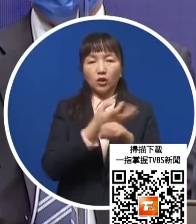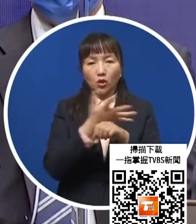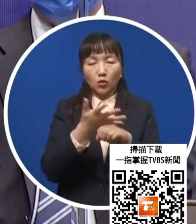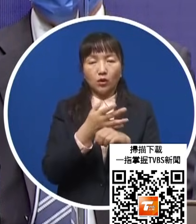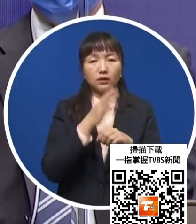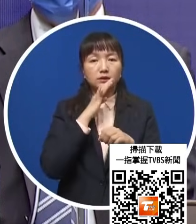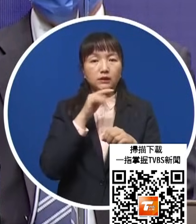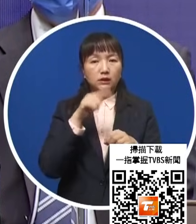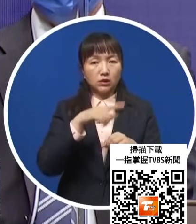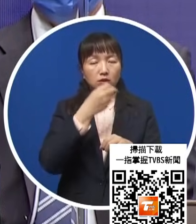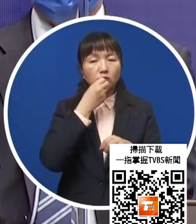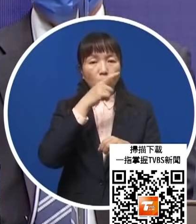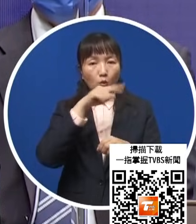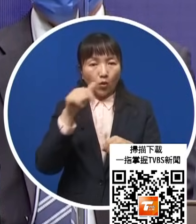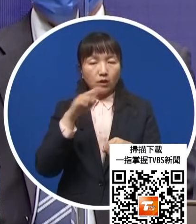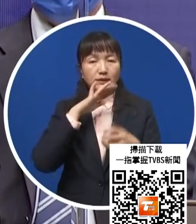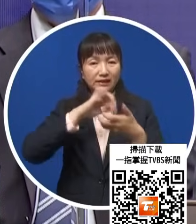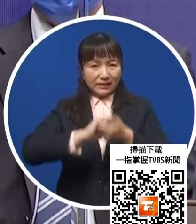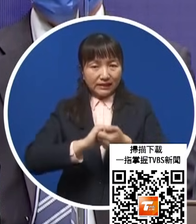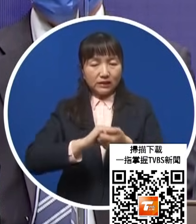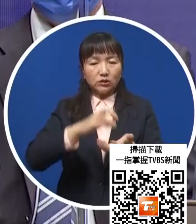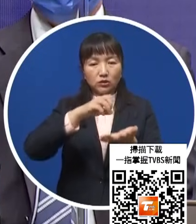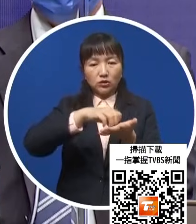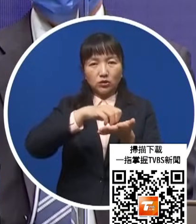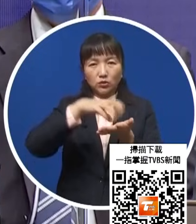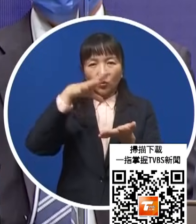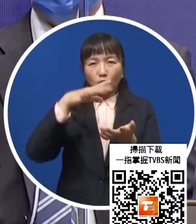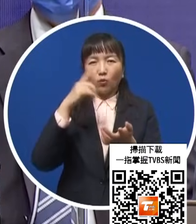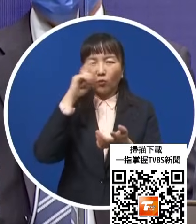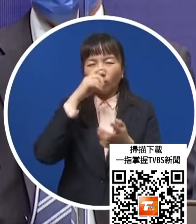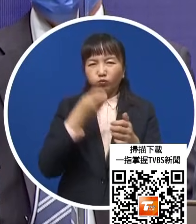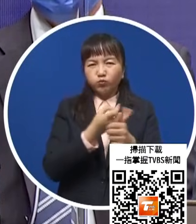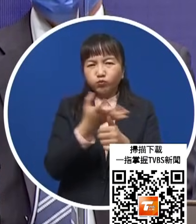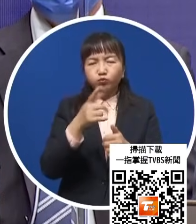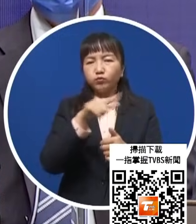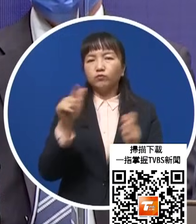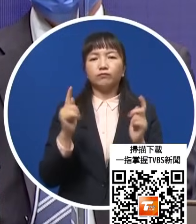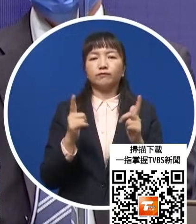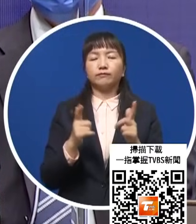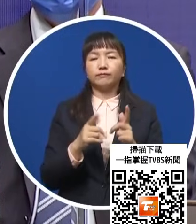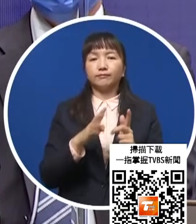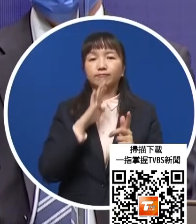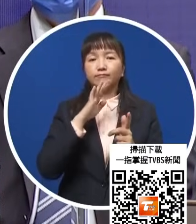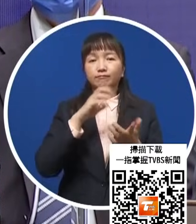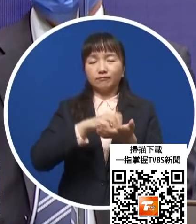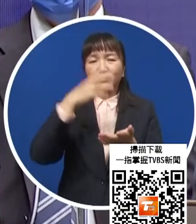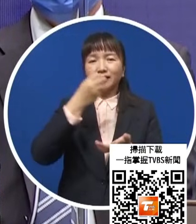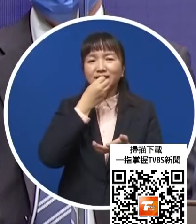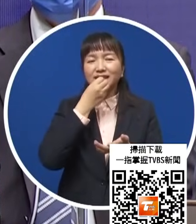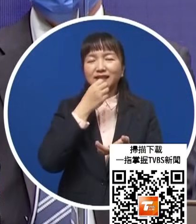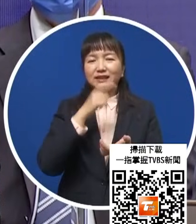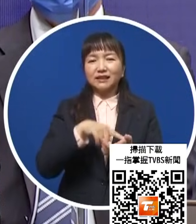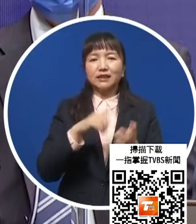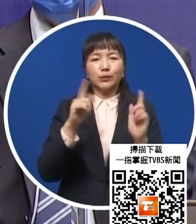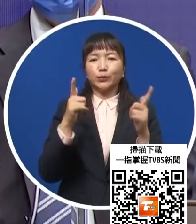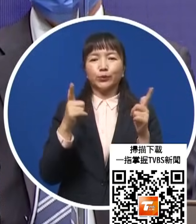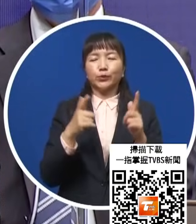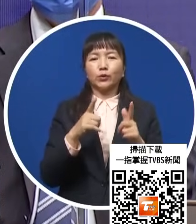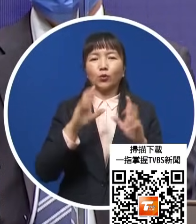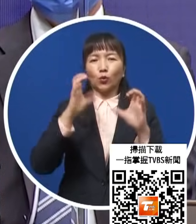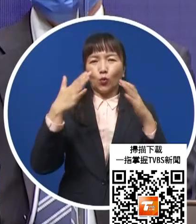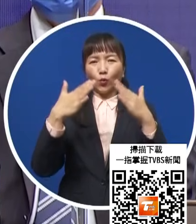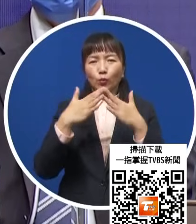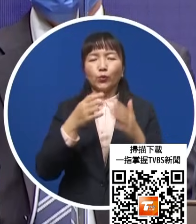就是核污染的食品，所以并不是就是核食，没有国家会